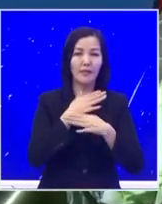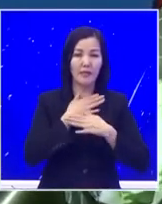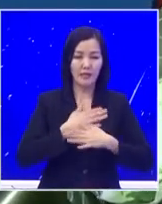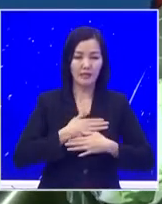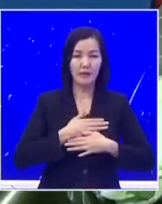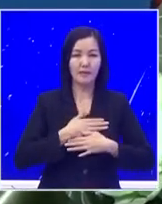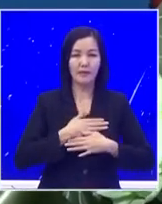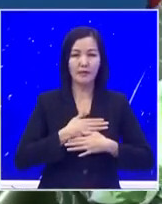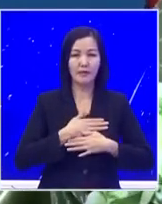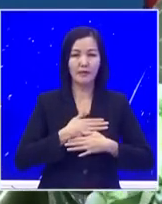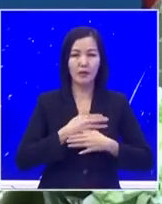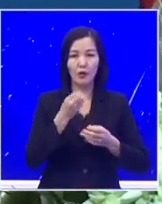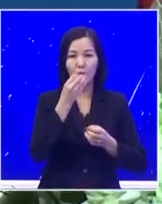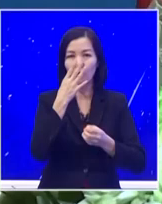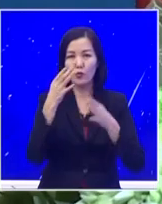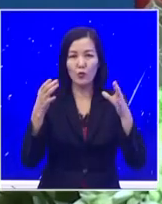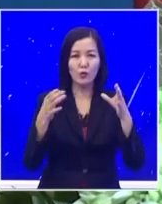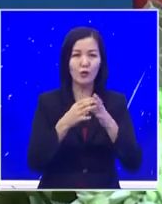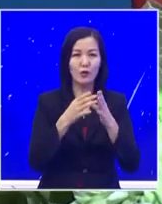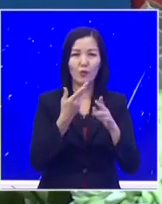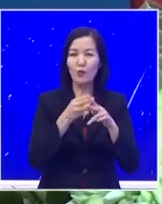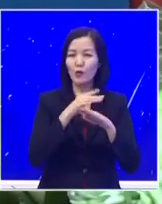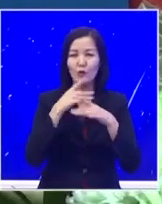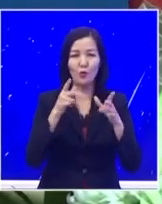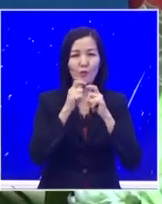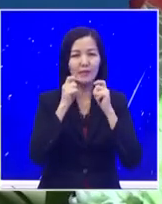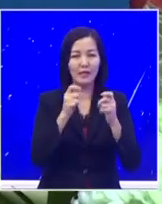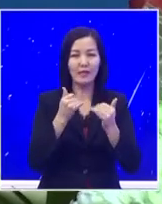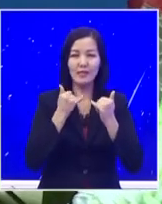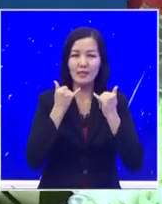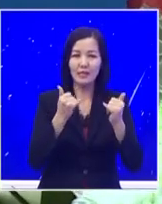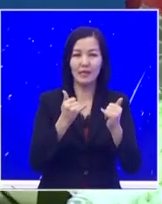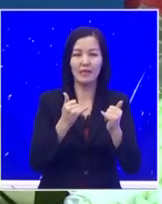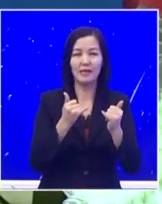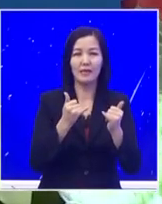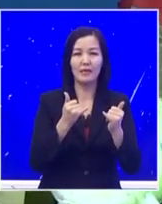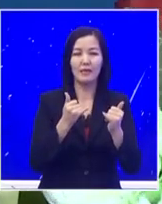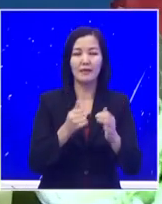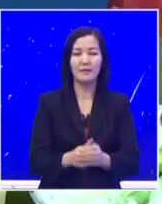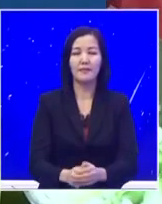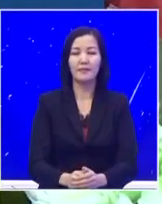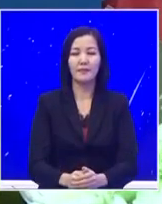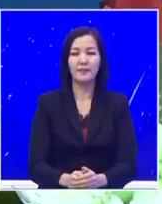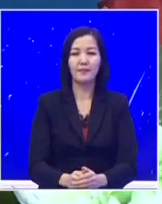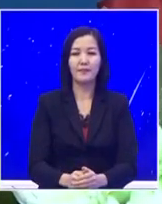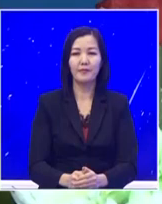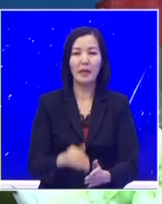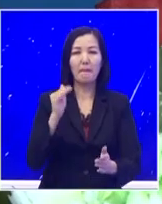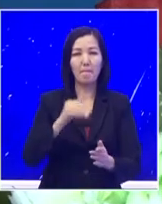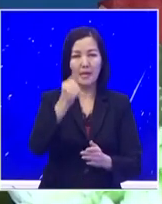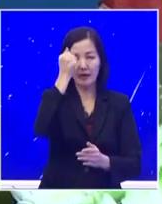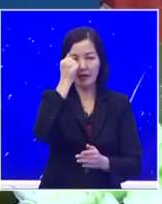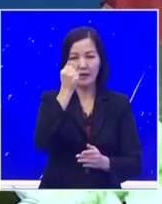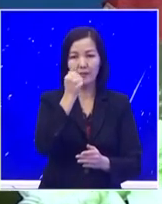ризамыз, құшағымызды гүлге толтырып, сонда керемет қыласпен, ниетпен, көңілмен бізді қабылдады. Мыңда бір